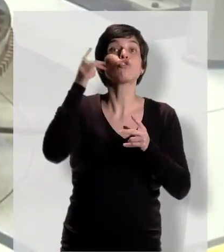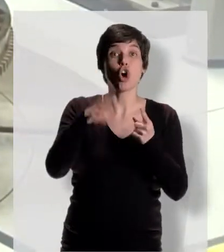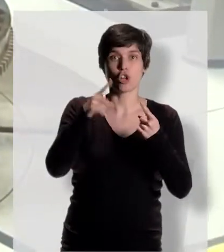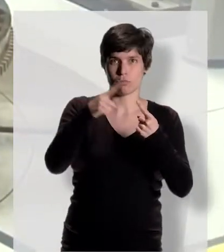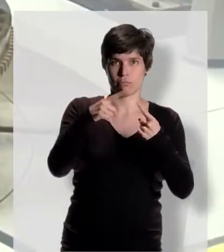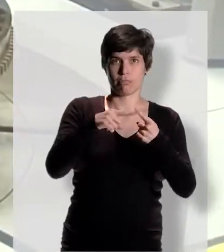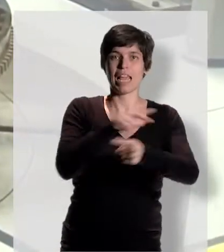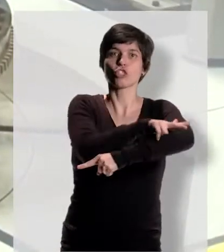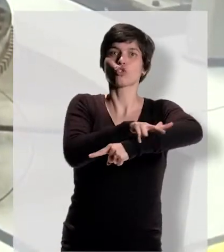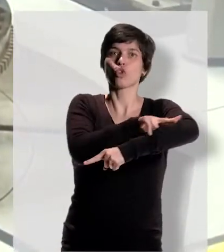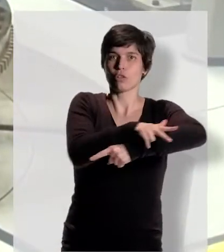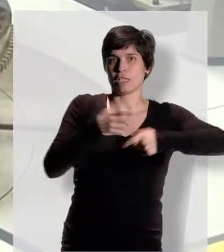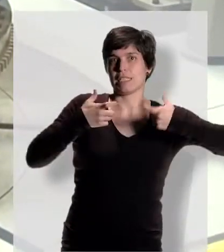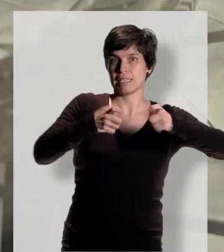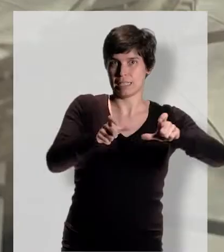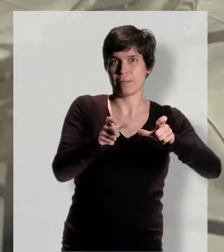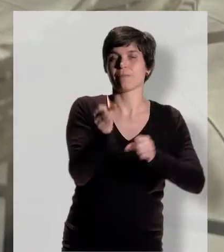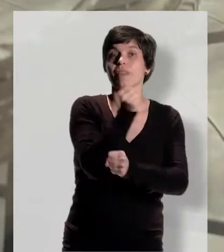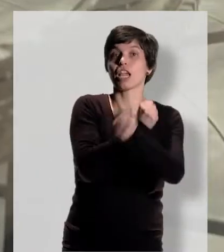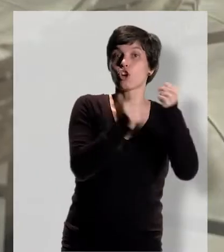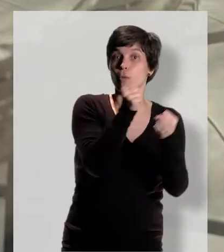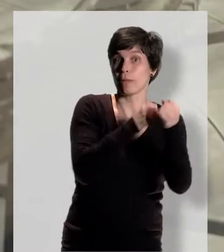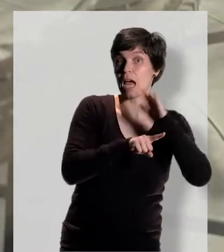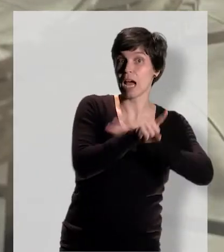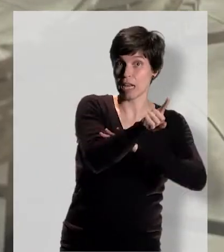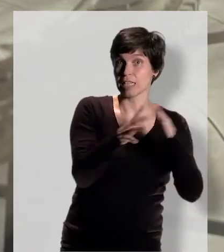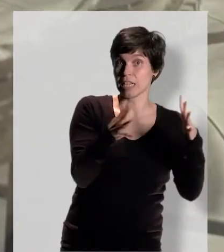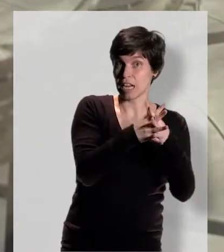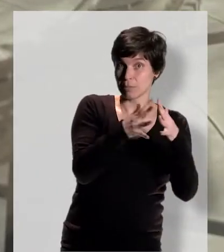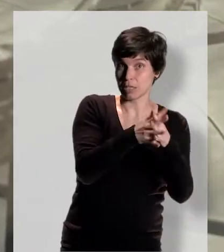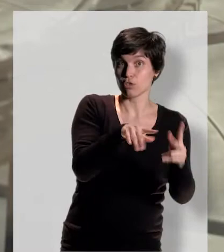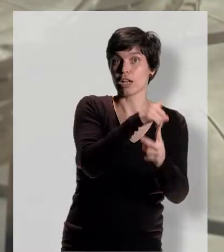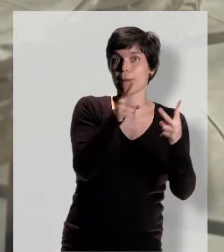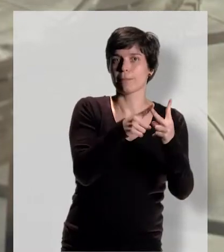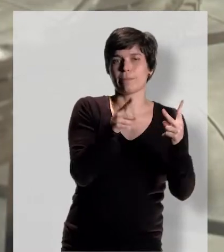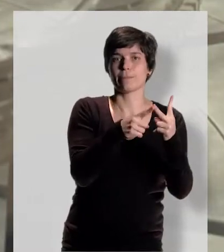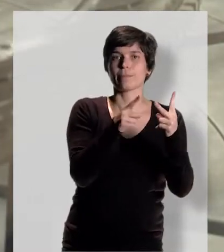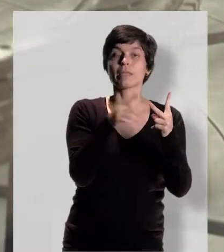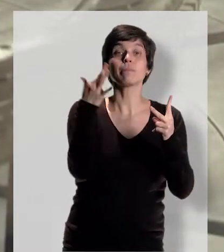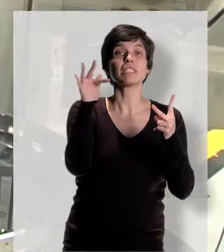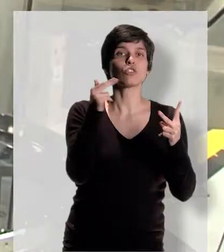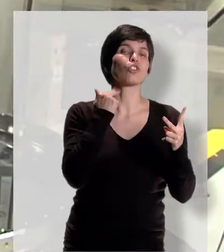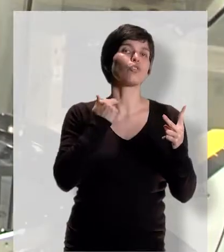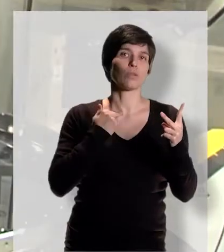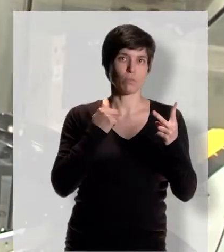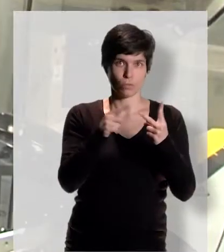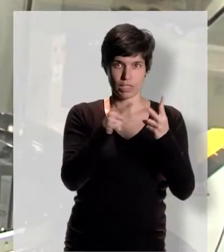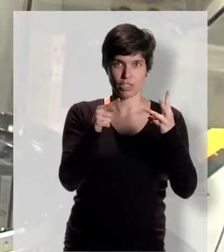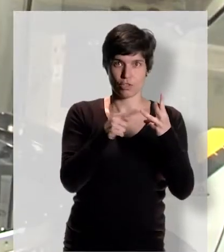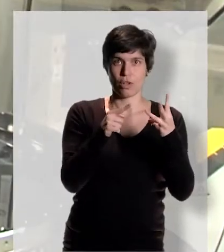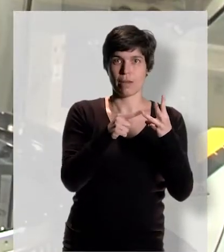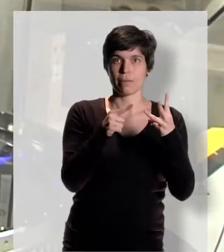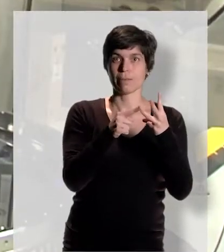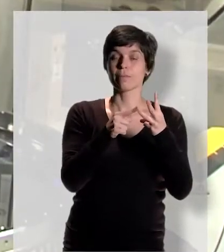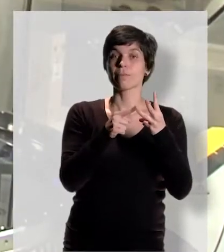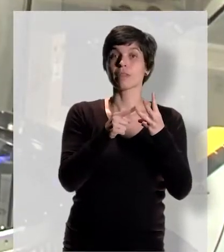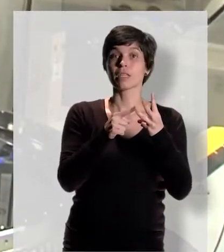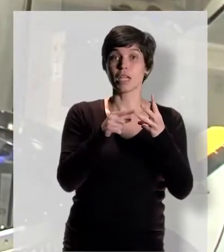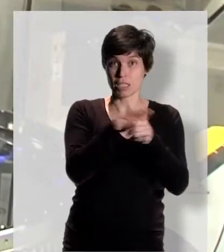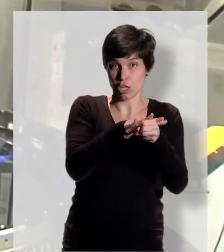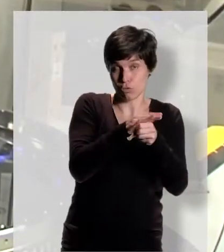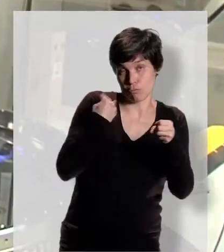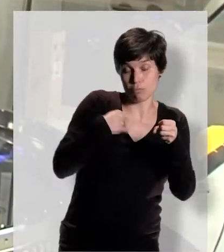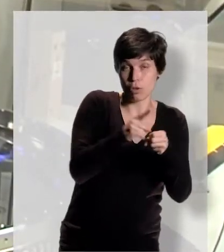dituzte Eusko Jaurlaritzako ekonomia garapen eta azpiegitura sailak, Bizkaiko Foru Aldundiak,